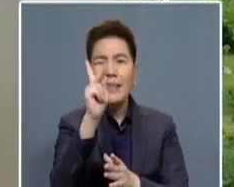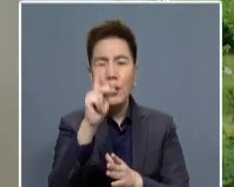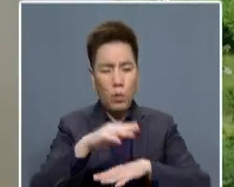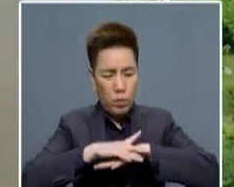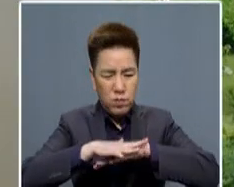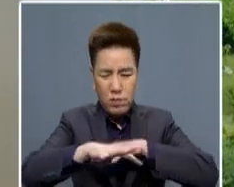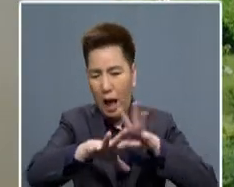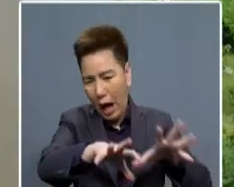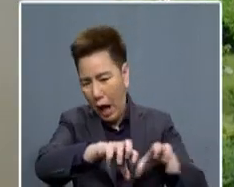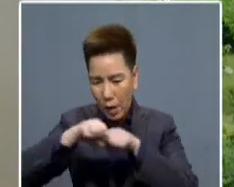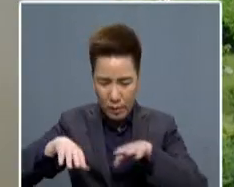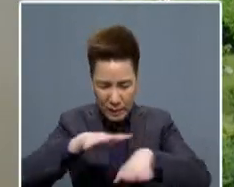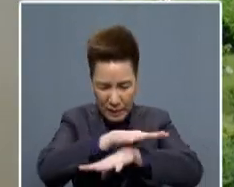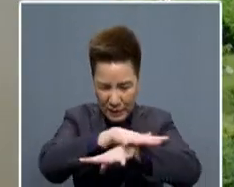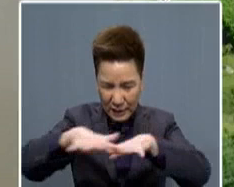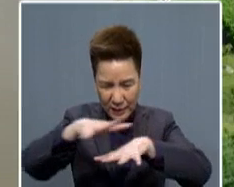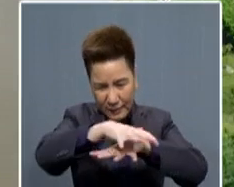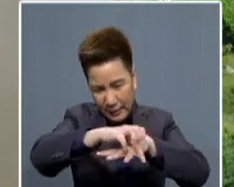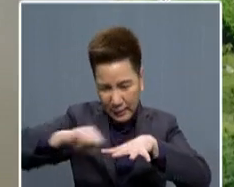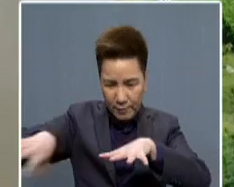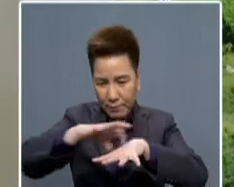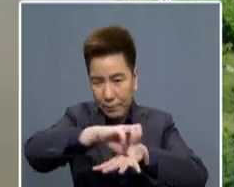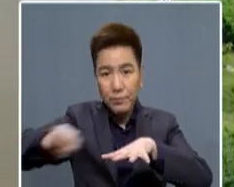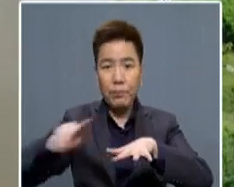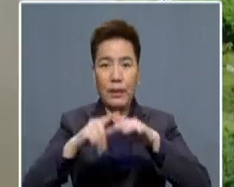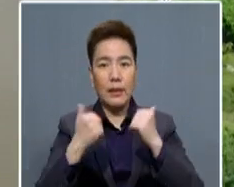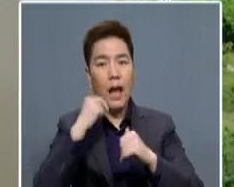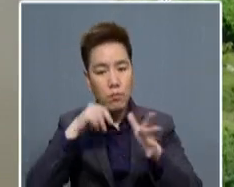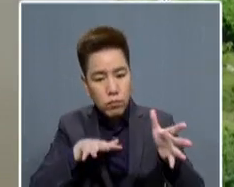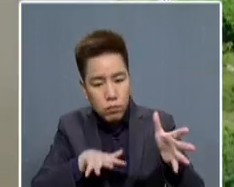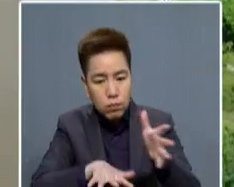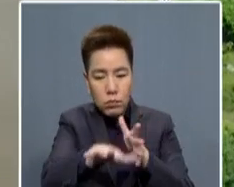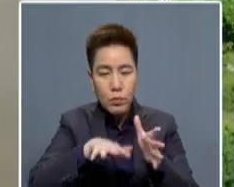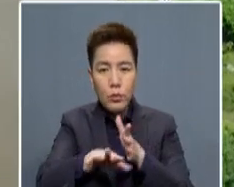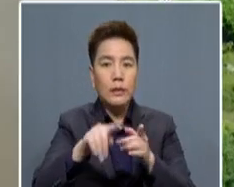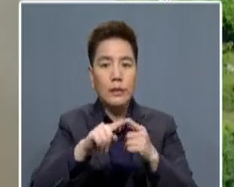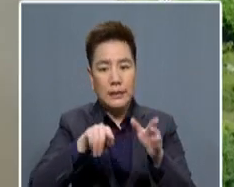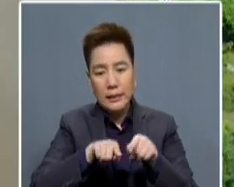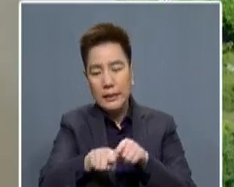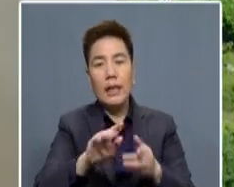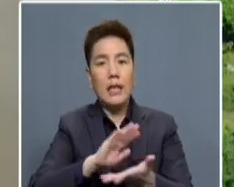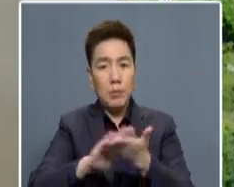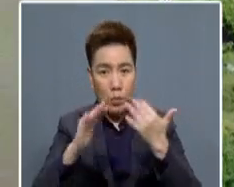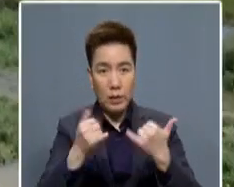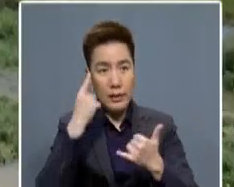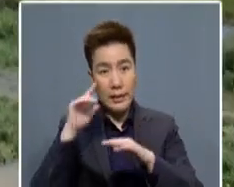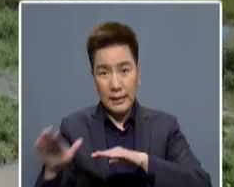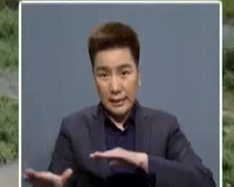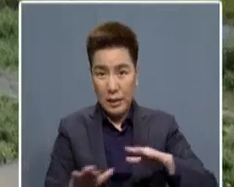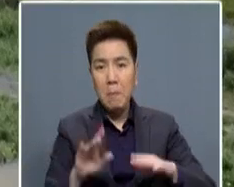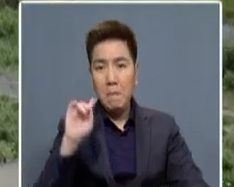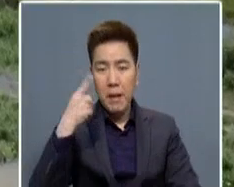และวัชพืชที่ขึ้นปกคลุมหนาแน่นกีกวางทั้งกีดขวางทางน้ำเร่งระบายน้ำลงสู่พื้นที่ท้ายเขื่อนนะครับแล้วก็เตรียม